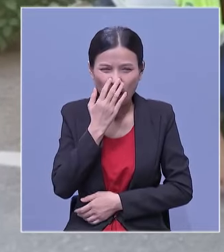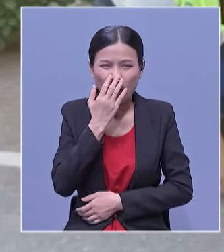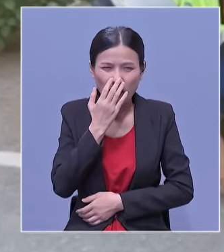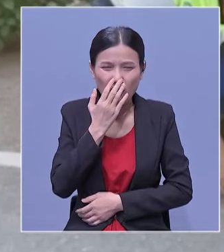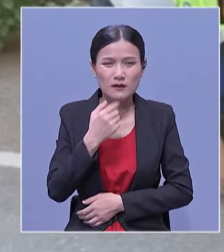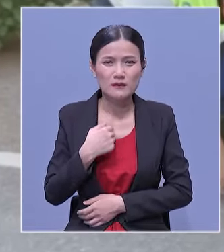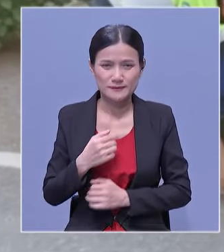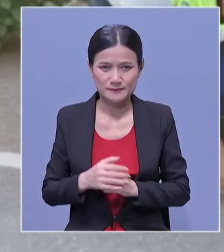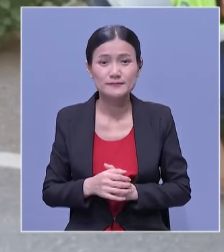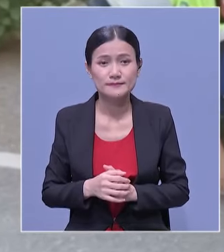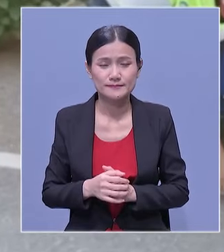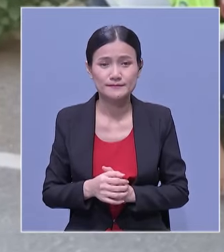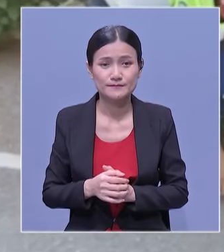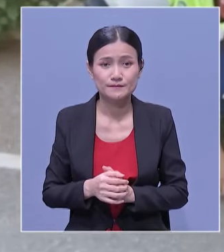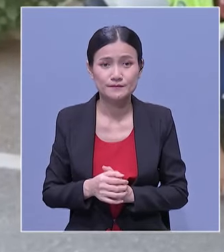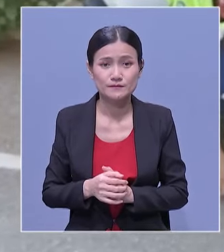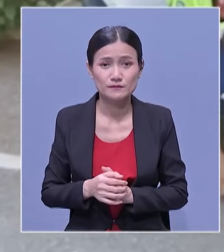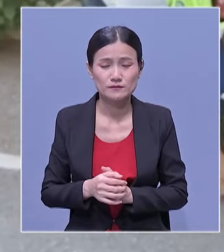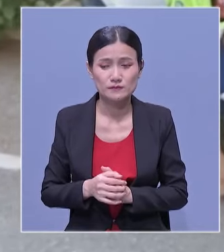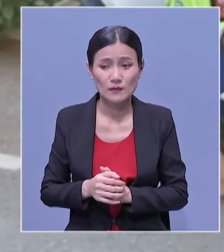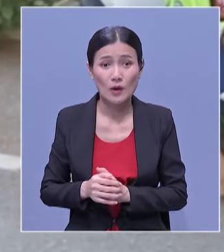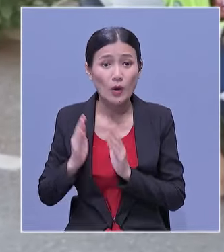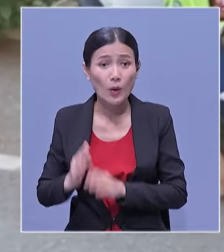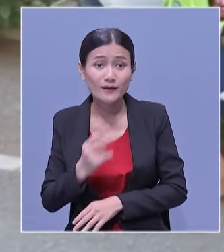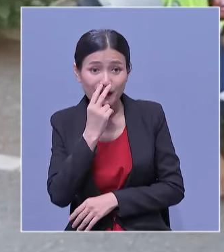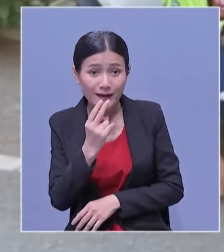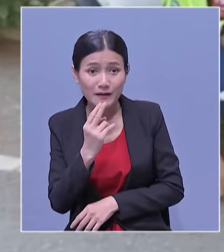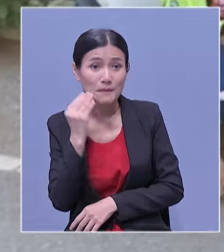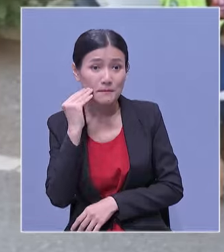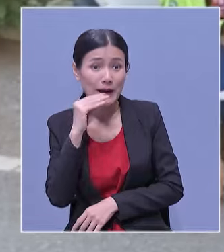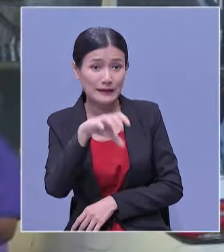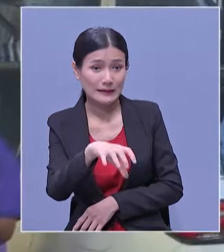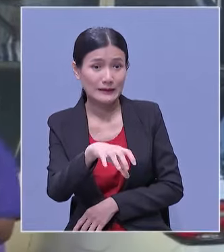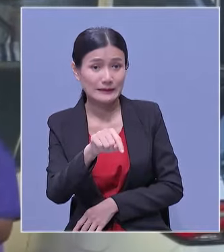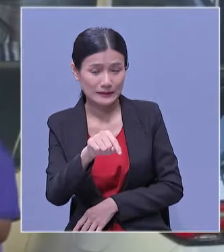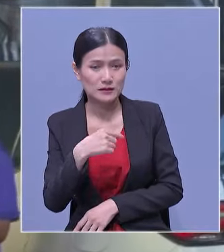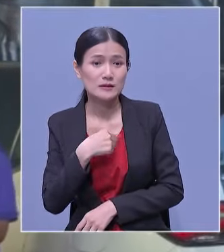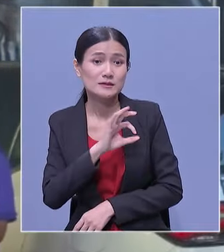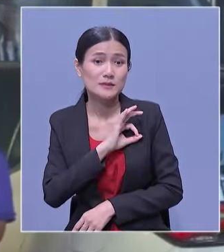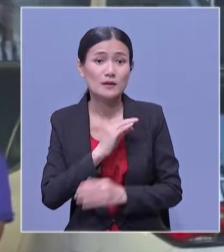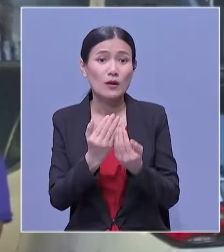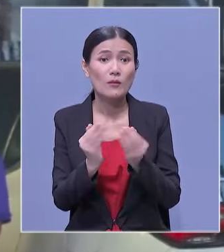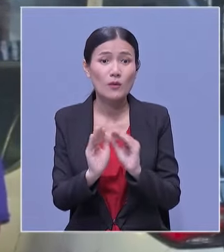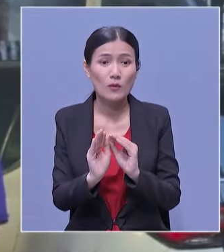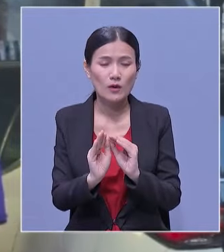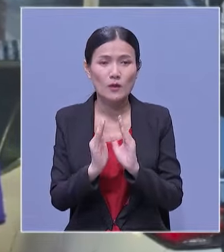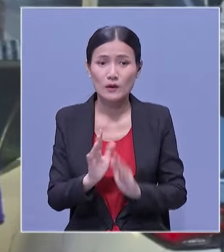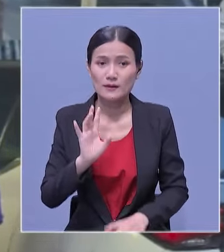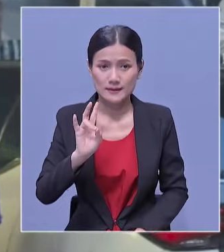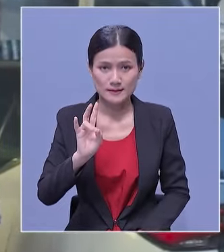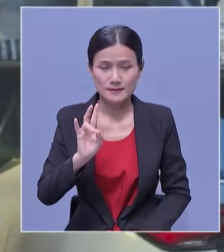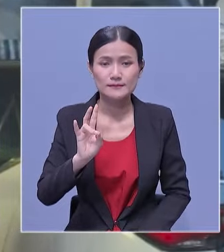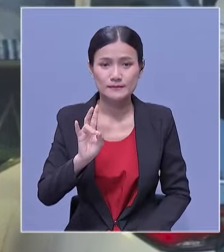ะทีนี้ถามคนที่เห็นเหตุการณ์เขาเล่าให้ฟังบอกว่าบ้านที่เกิดเพลิงไหม้มีสมาชิกในครอบครัวอาศัยอยู่ทั้งหมด7ค